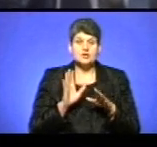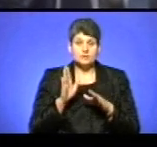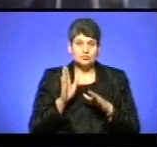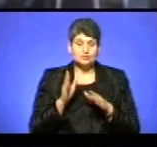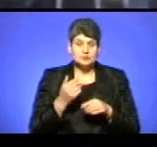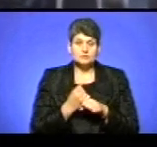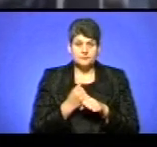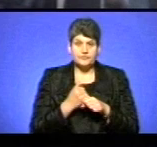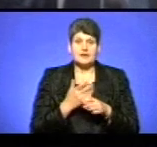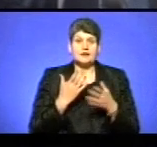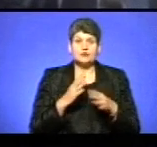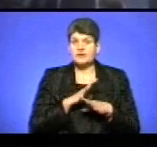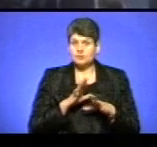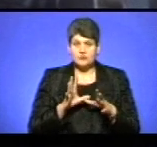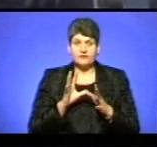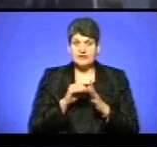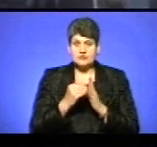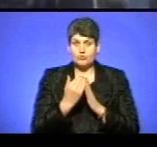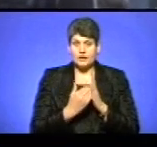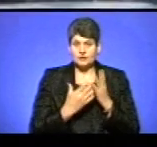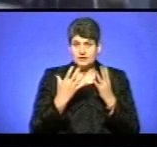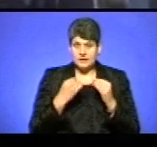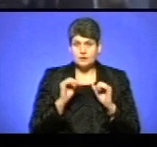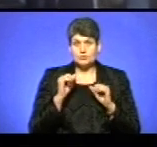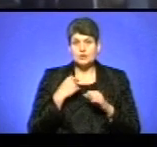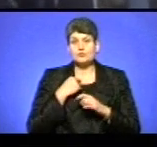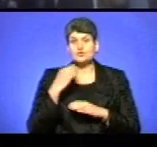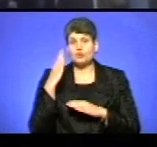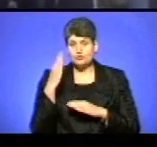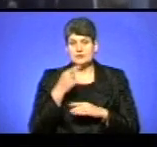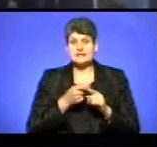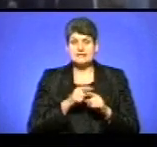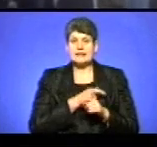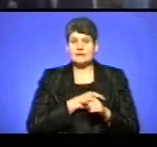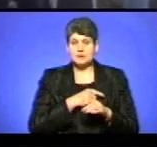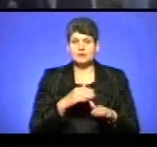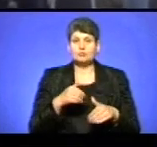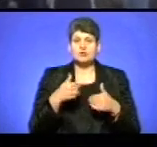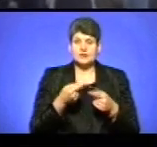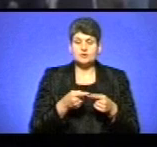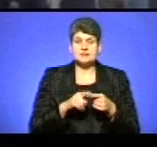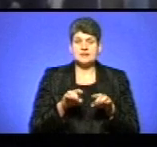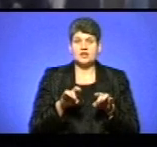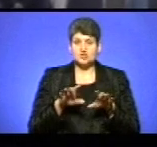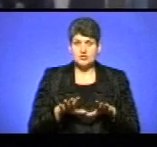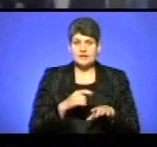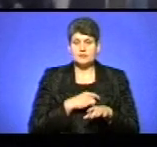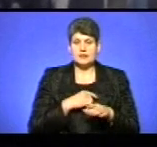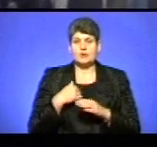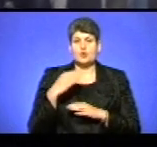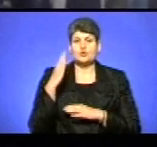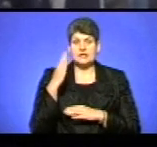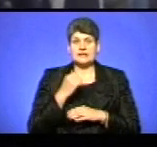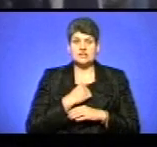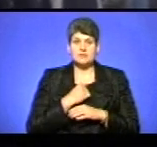Якщо, можливо, воно не буде внесено в порядок денний, то, можливо, з голосу цей депутат подасть, щоб це рішення депутати проголосували. На